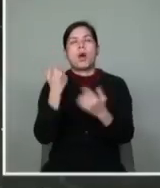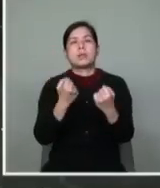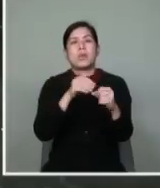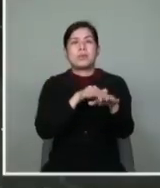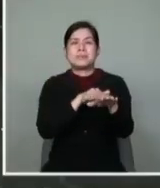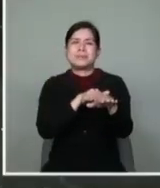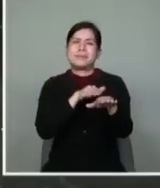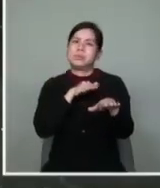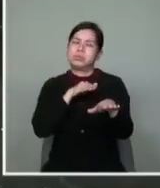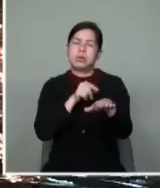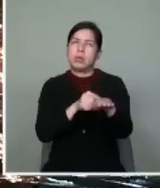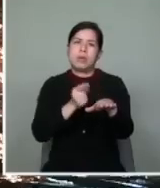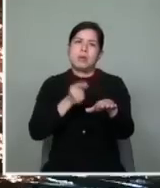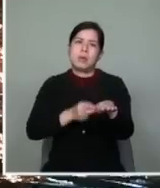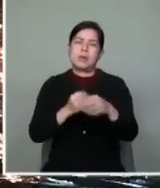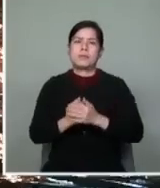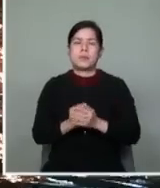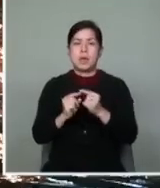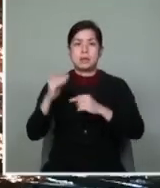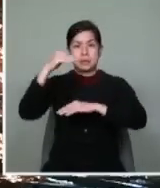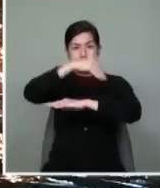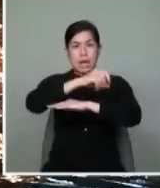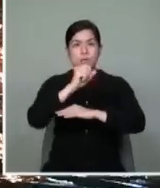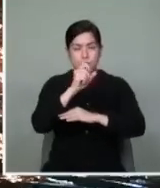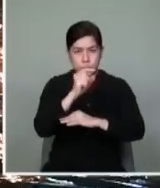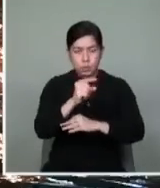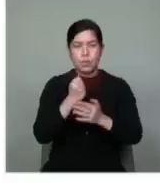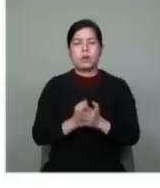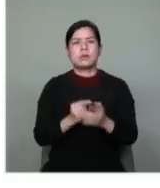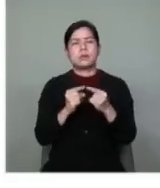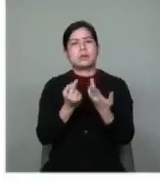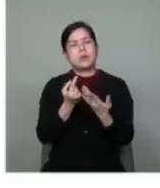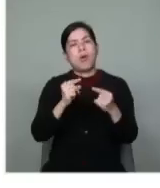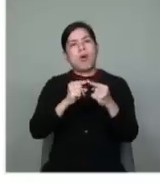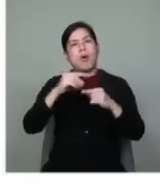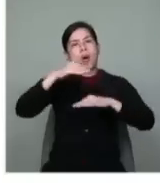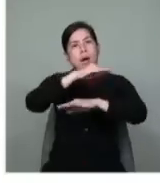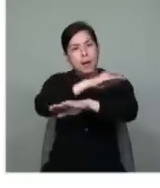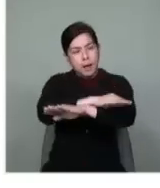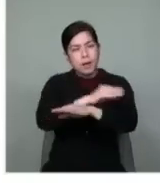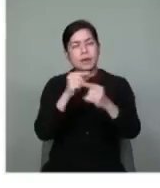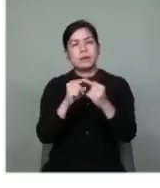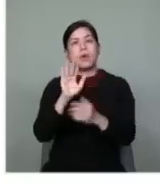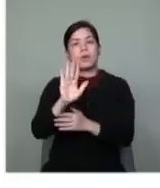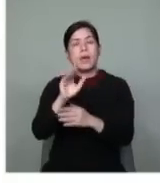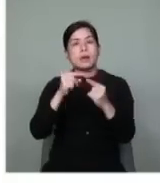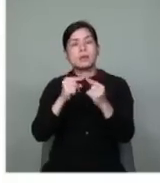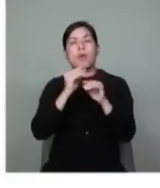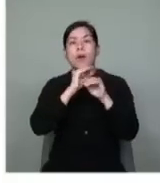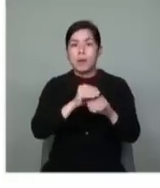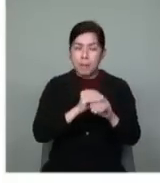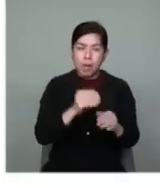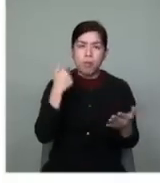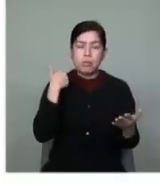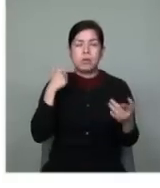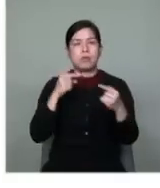ขยับเลยอาทิทางด่วนประชาชื่นแยกรัชดาลาดพร้าวและ5แยกลาดพร้าวขณะที่หลายพื้น